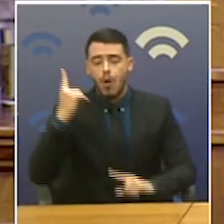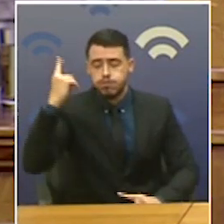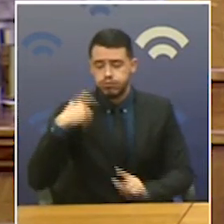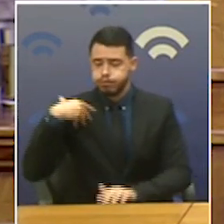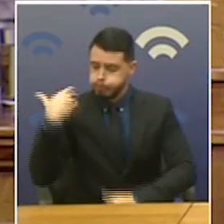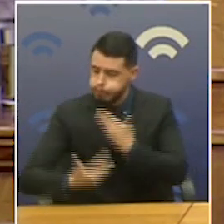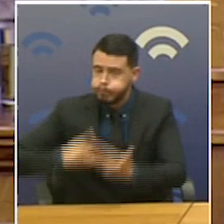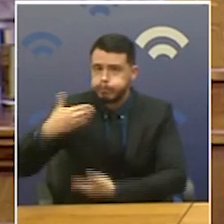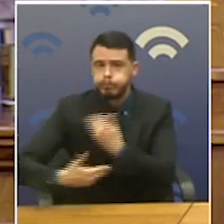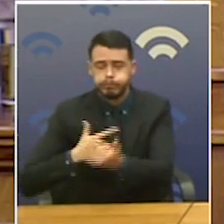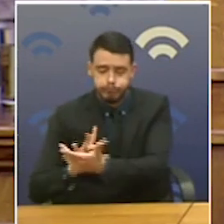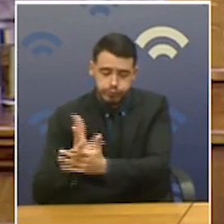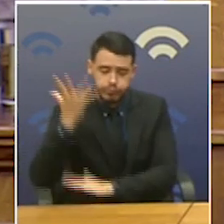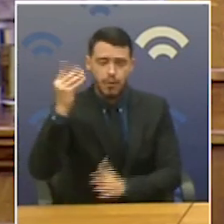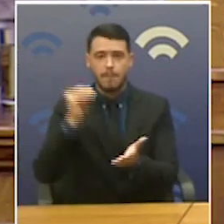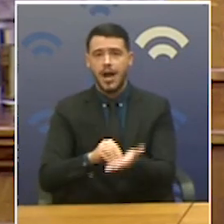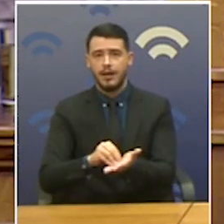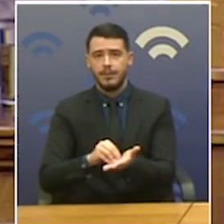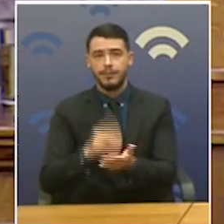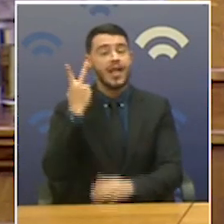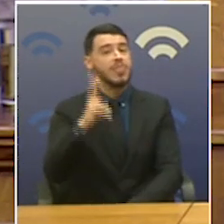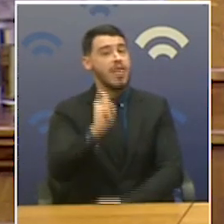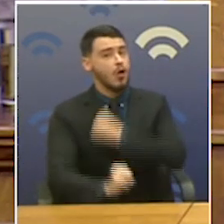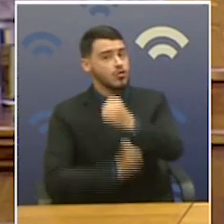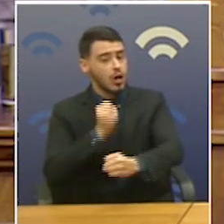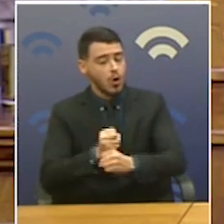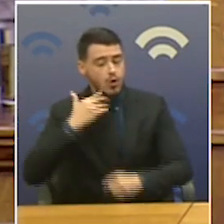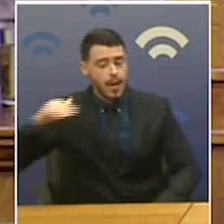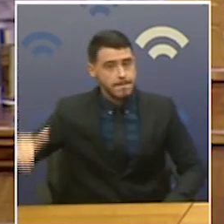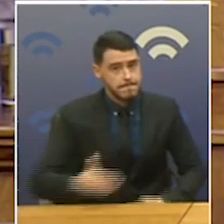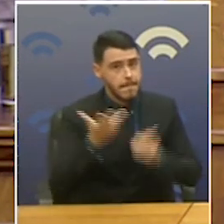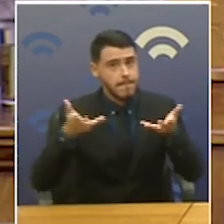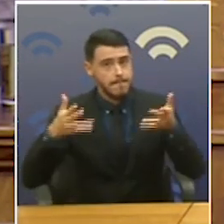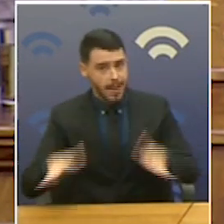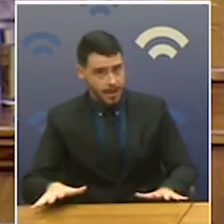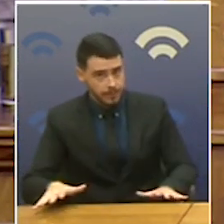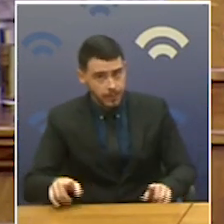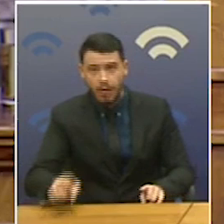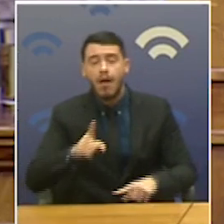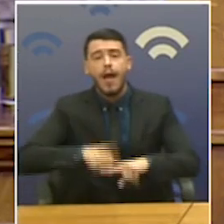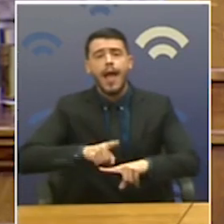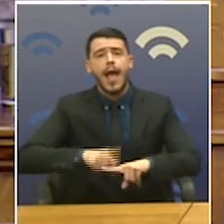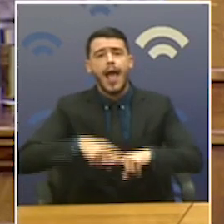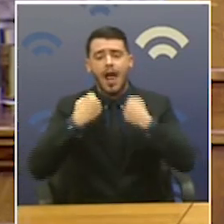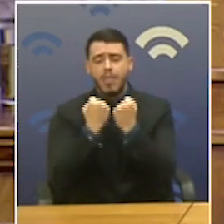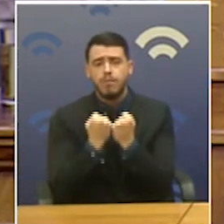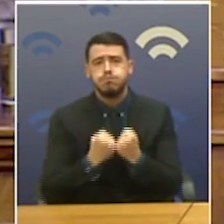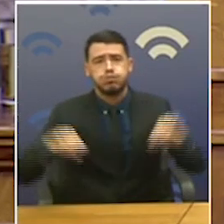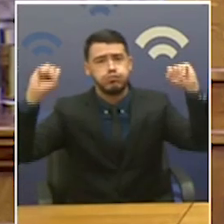Δύο αιώνες μετά υποδεχόμαστε την εξέγερση των Ελλήνων ως